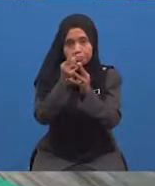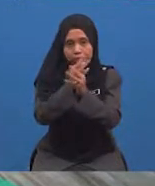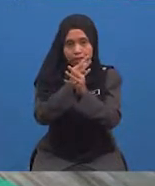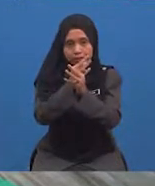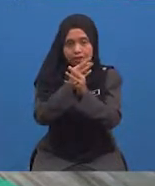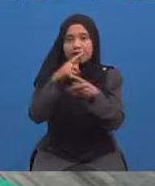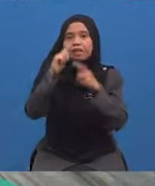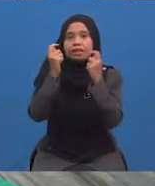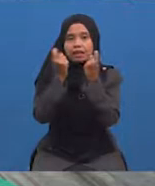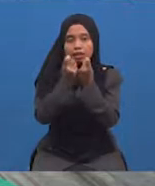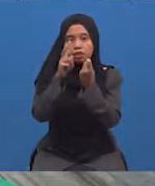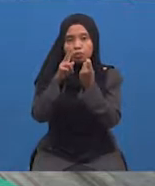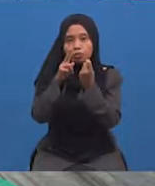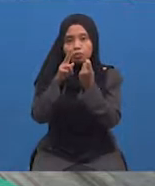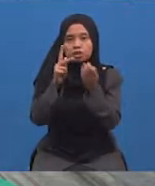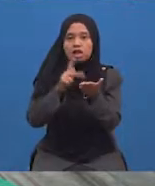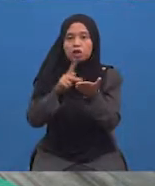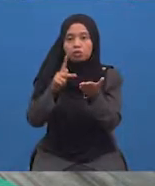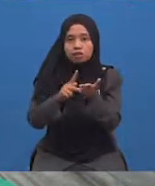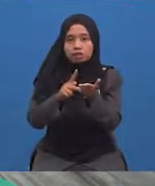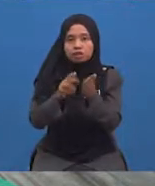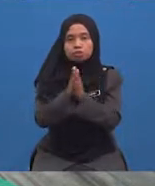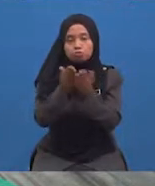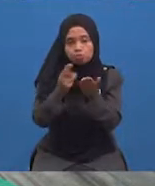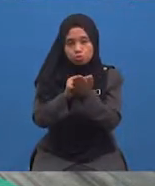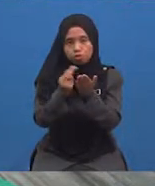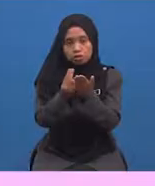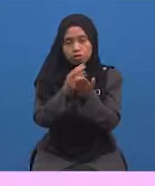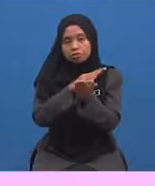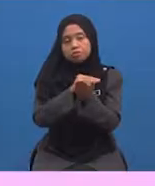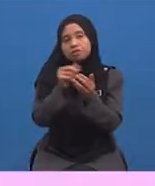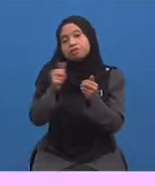buku nota, kalkulator dan alat tulis.